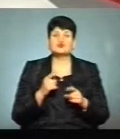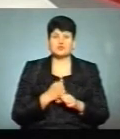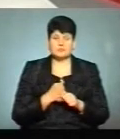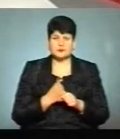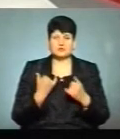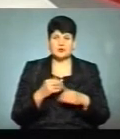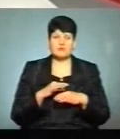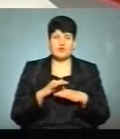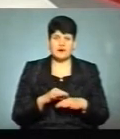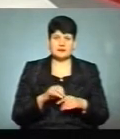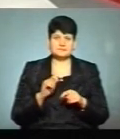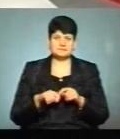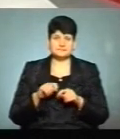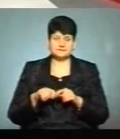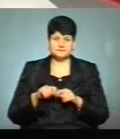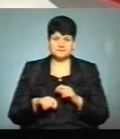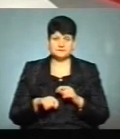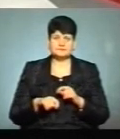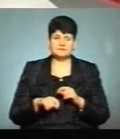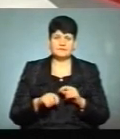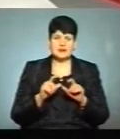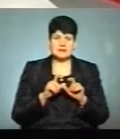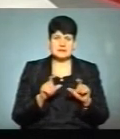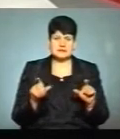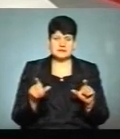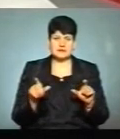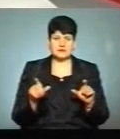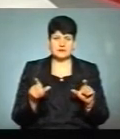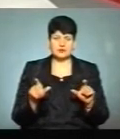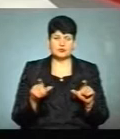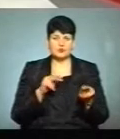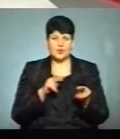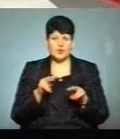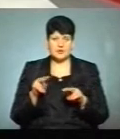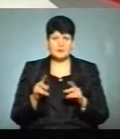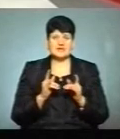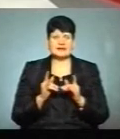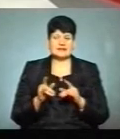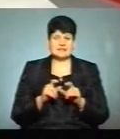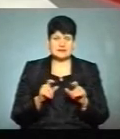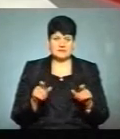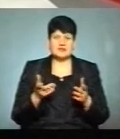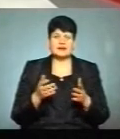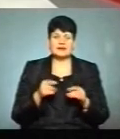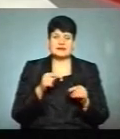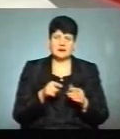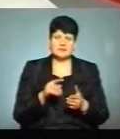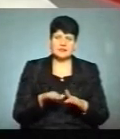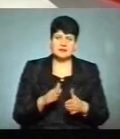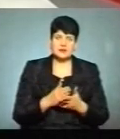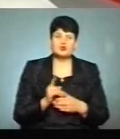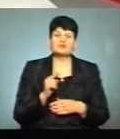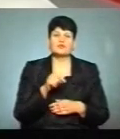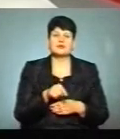проведено моніторинг. Проведемо моніторинг закладів інституційного догляду, або простіше, інтернатних закладів. Які там діти перебувають, чому вони